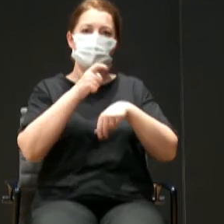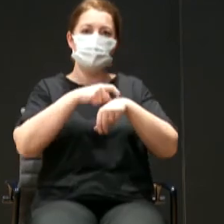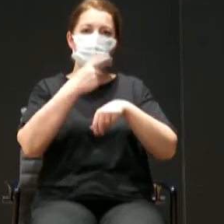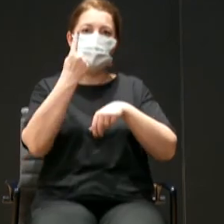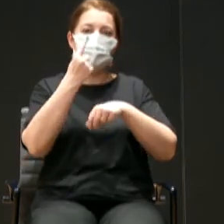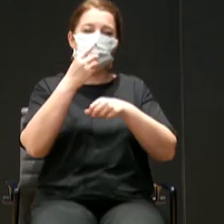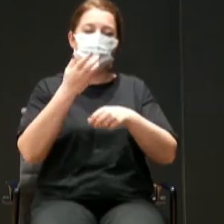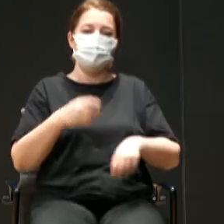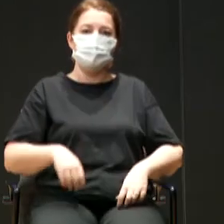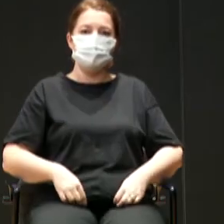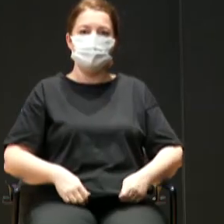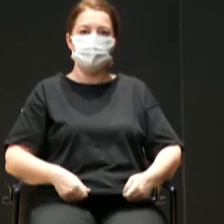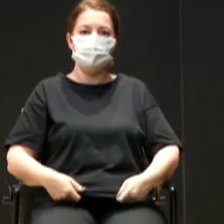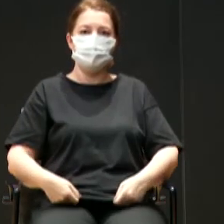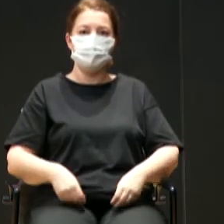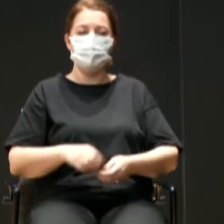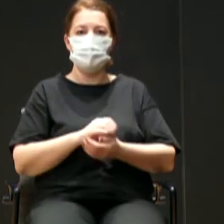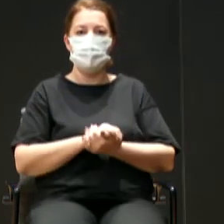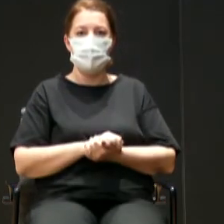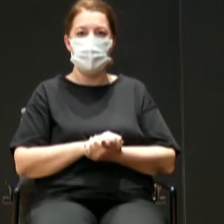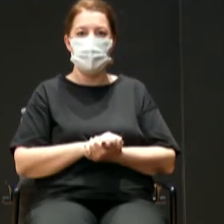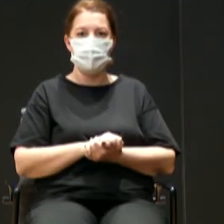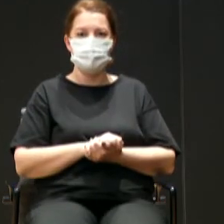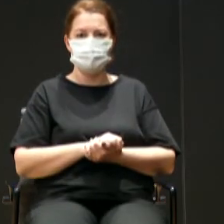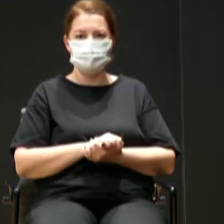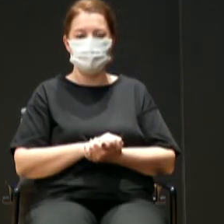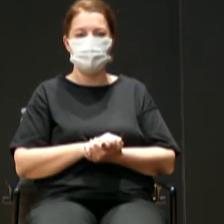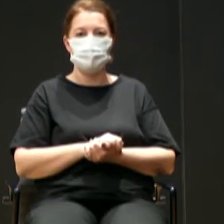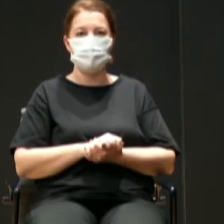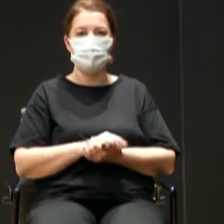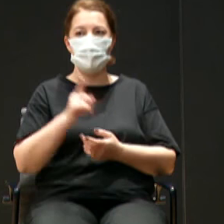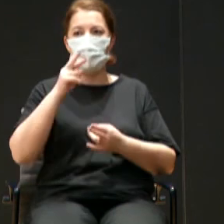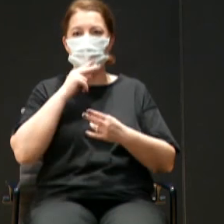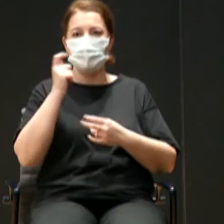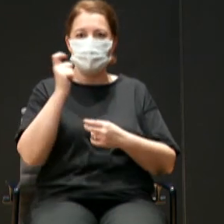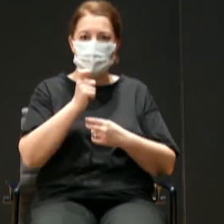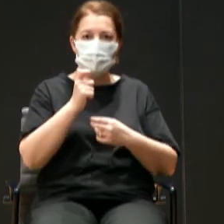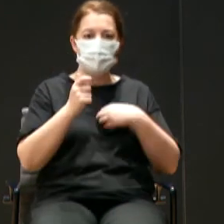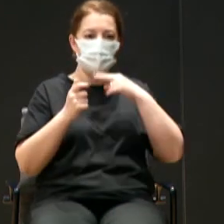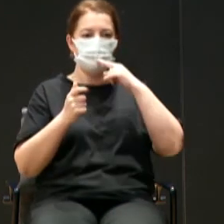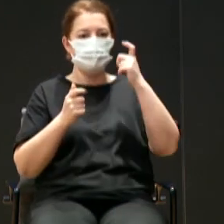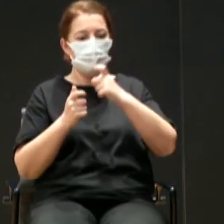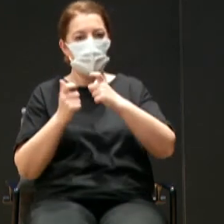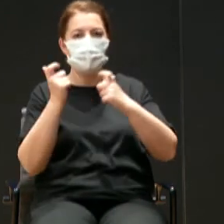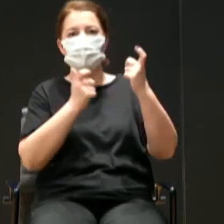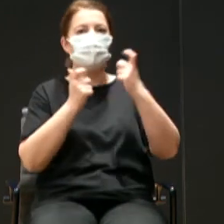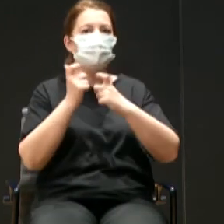geliyor. Sayın Buyurun. Başkan, keşke cevap hakkı doğmasaydı. Şimdi ben de söyleyince doğabilir.